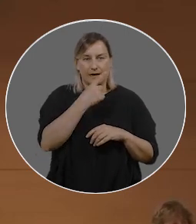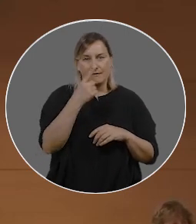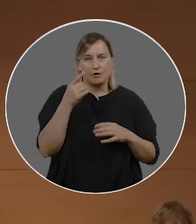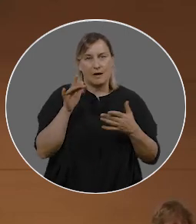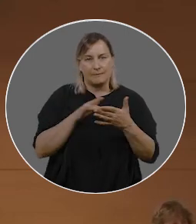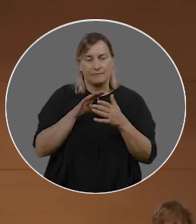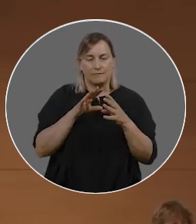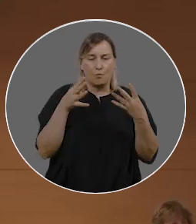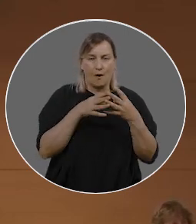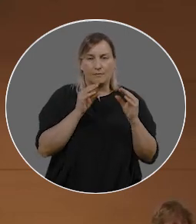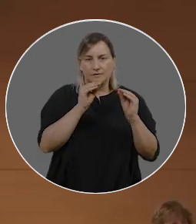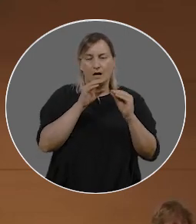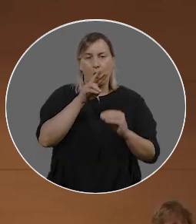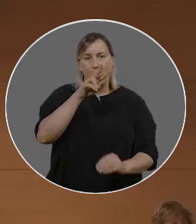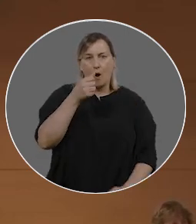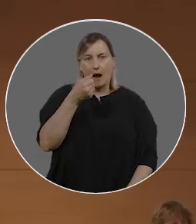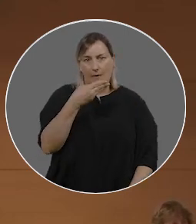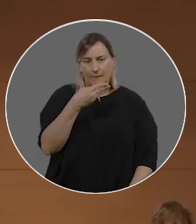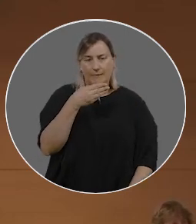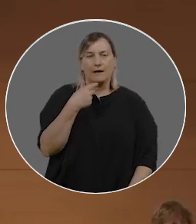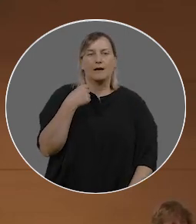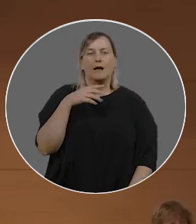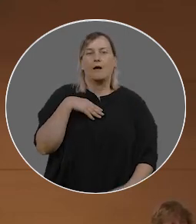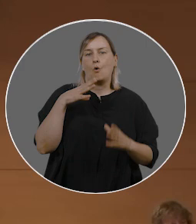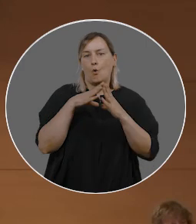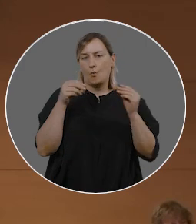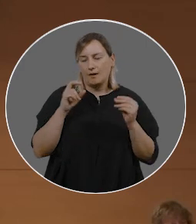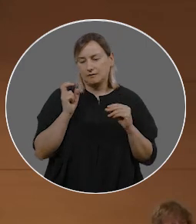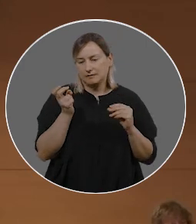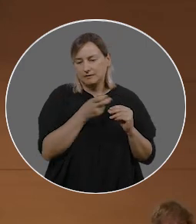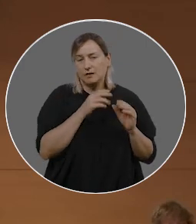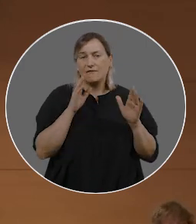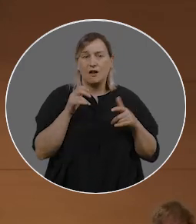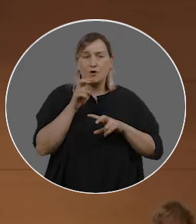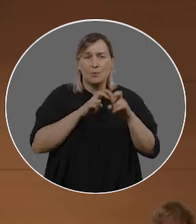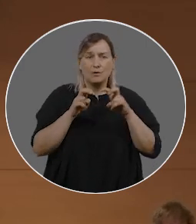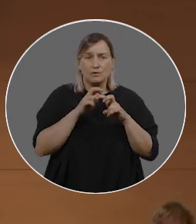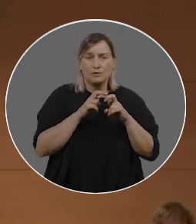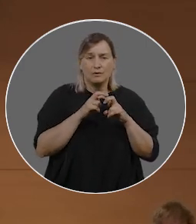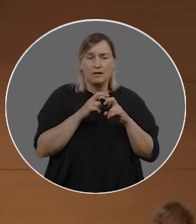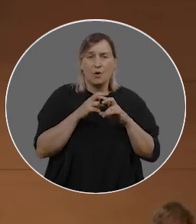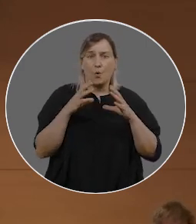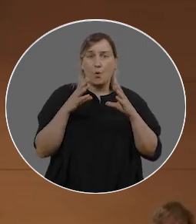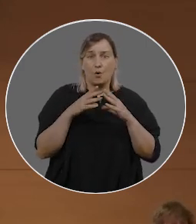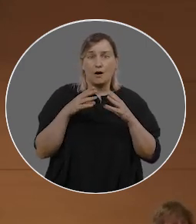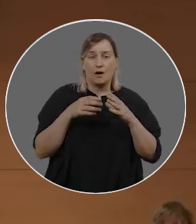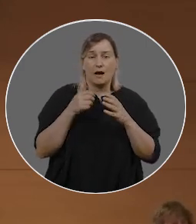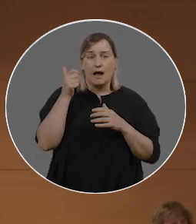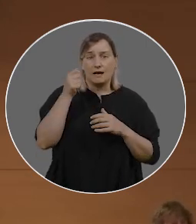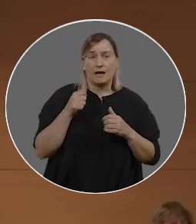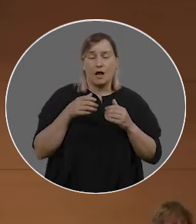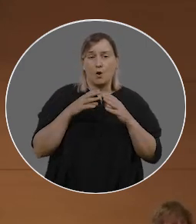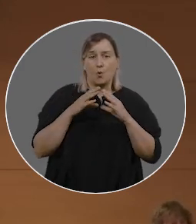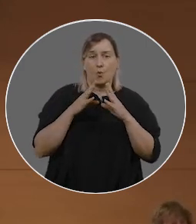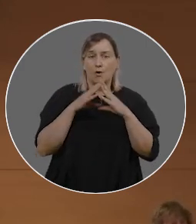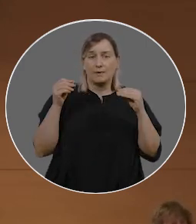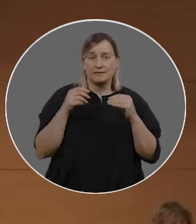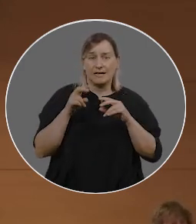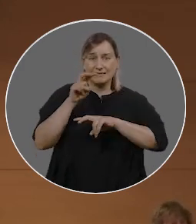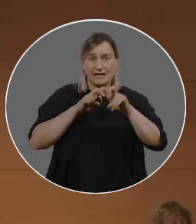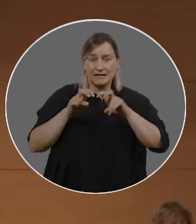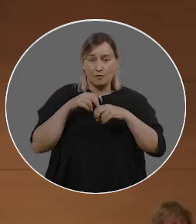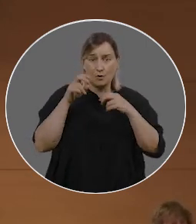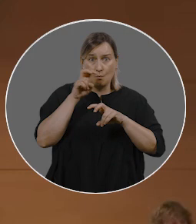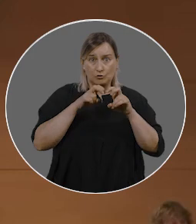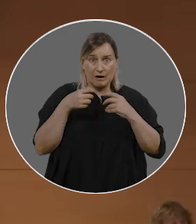cada una de les pàgines de Universitat Autònoma o Universitat de Barcelona, no? Vaig utilitzar el canal Universitats, el cercador,